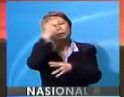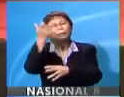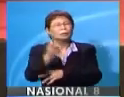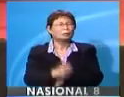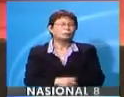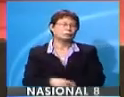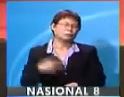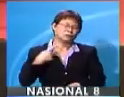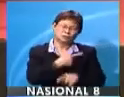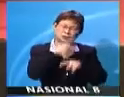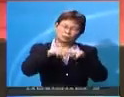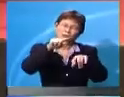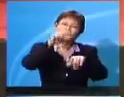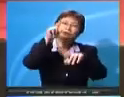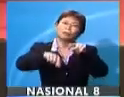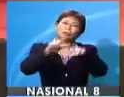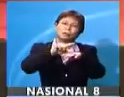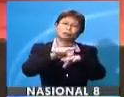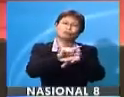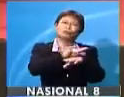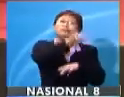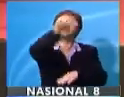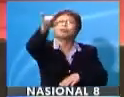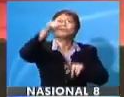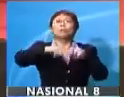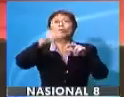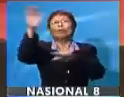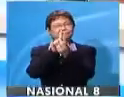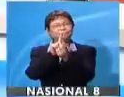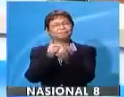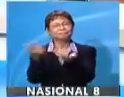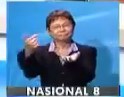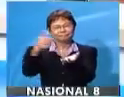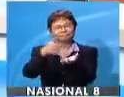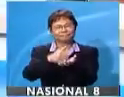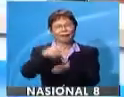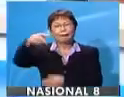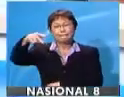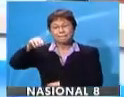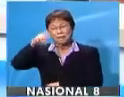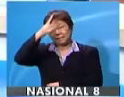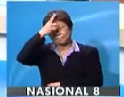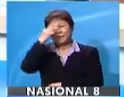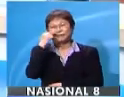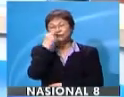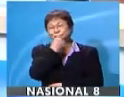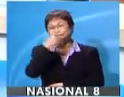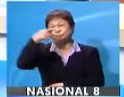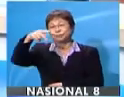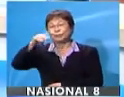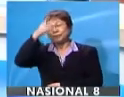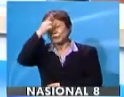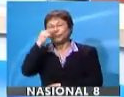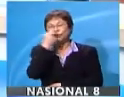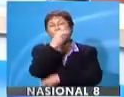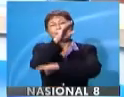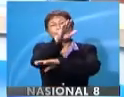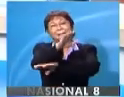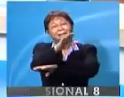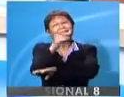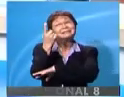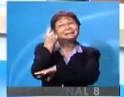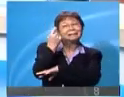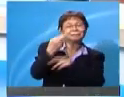tidak bisa menggunakan pesawat karena kita takutkan asap dan terlalu. Perdana Menteri Dato' Seri Najib Tun Razak petang tadi